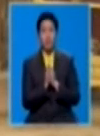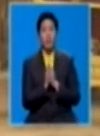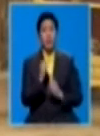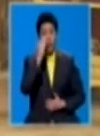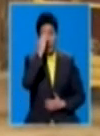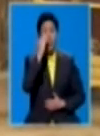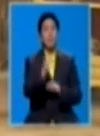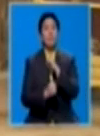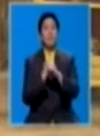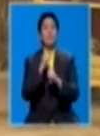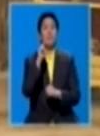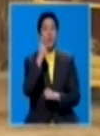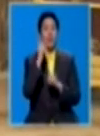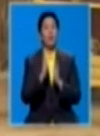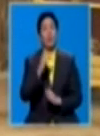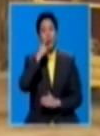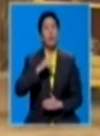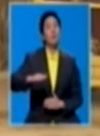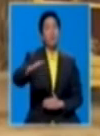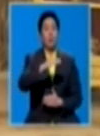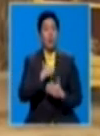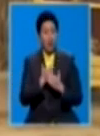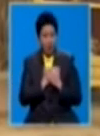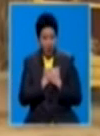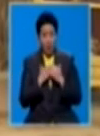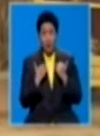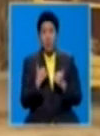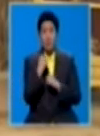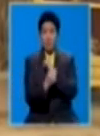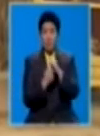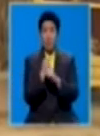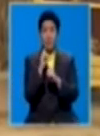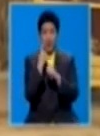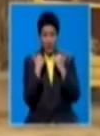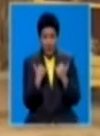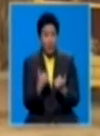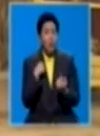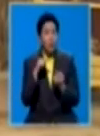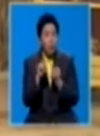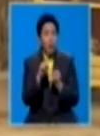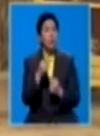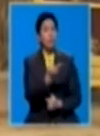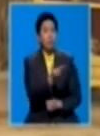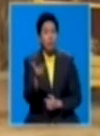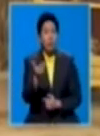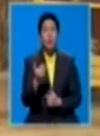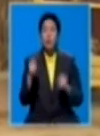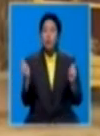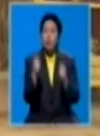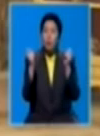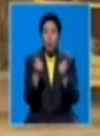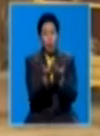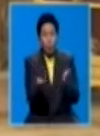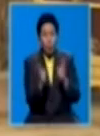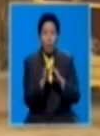สวัสดีปีใหม่ครับพี่น้องประชาชนที่รักทุกคนช่วงเทศกาลปีใหม่นี้หลายท่านคงยังอยู่ระหว่างการเฉลิมฉลองกับคร